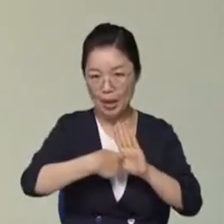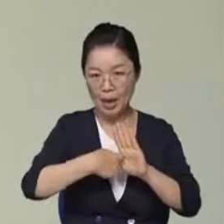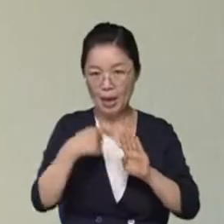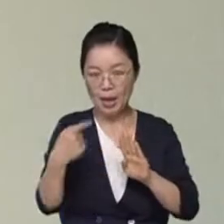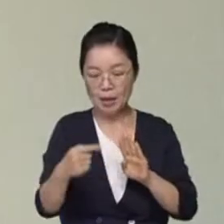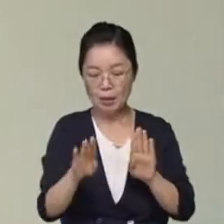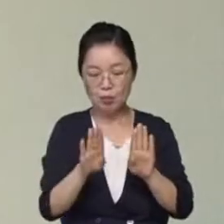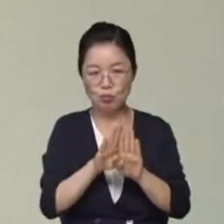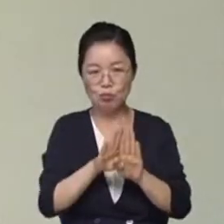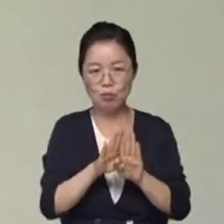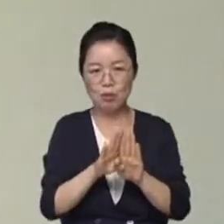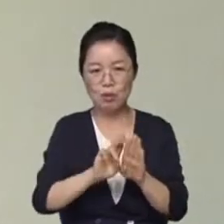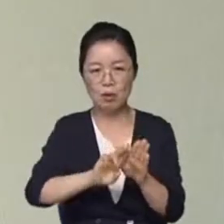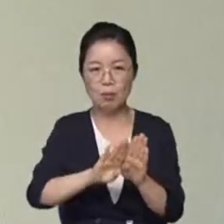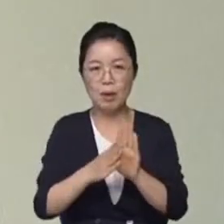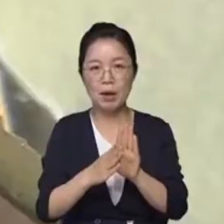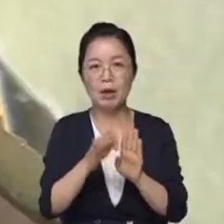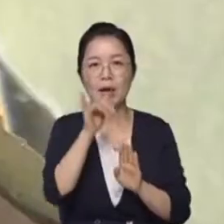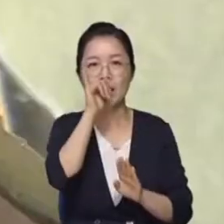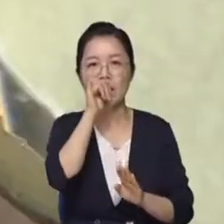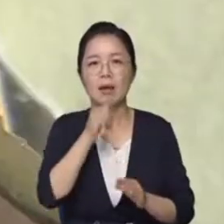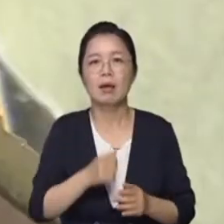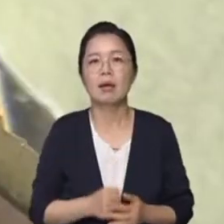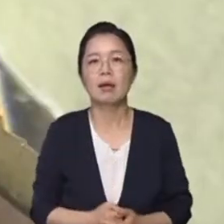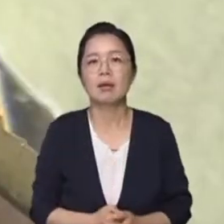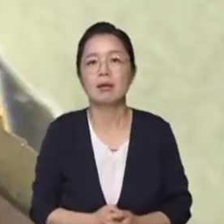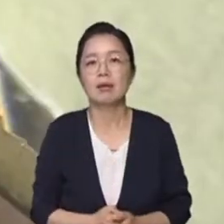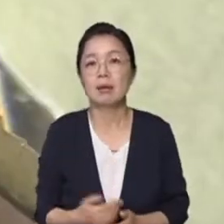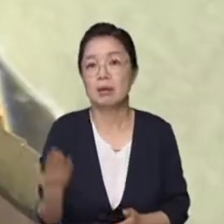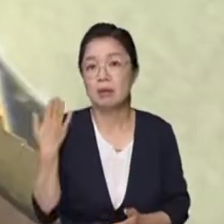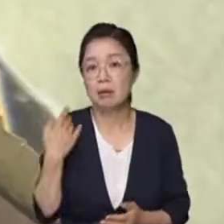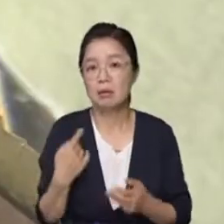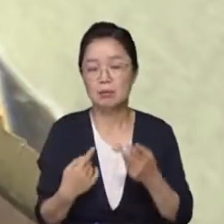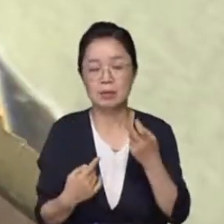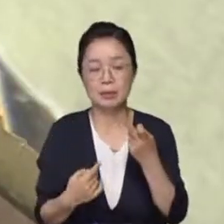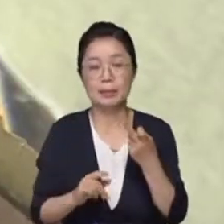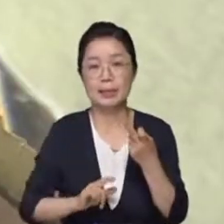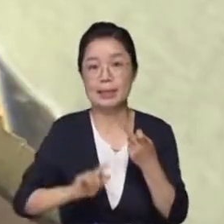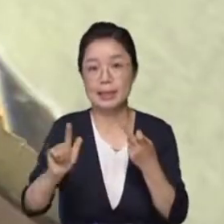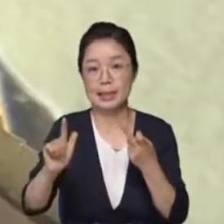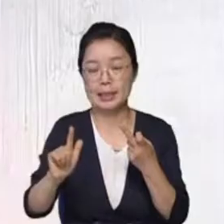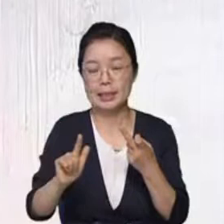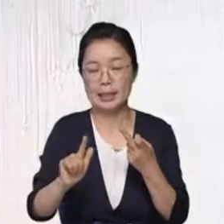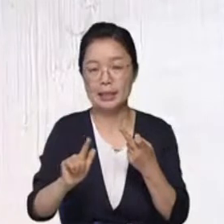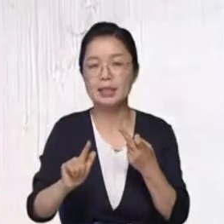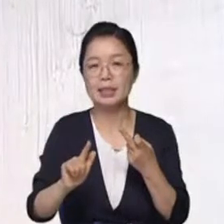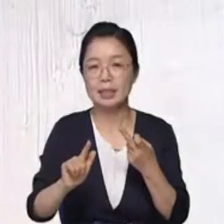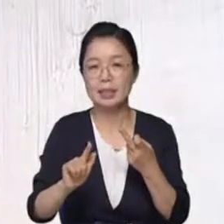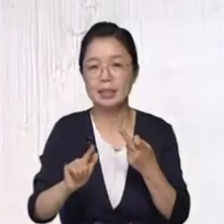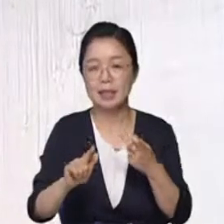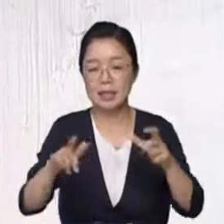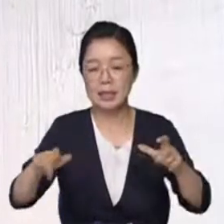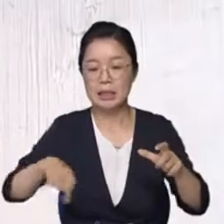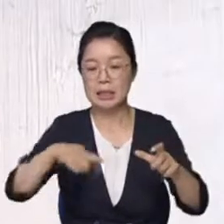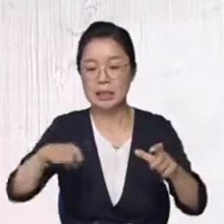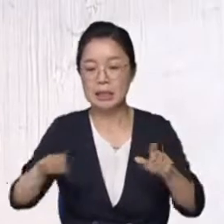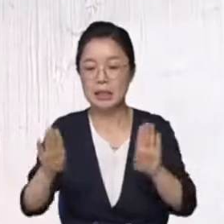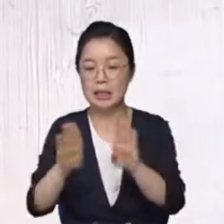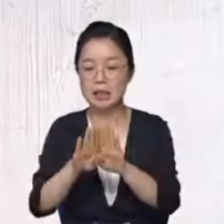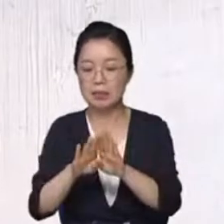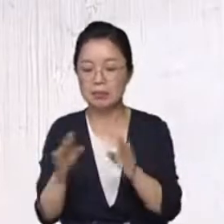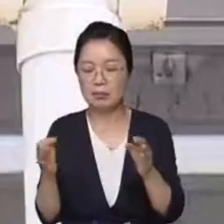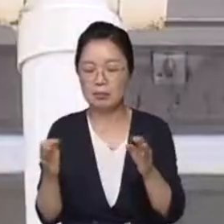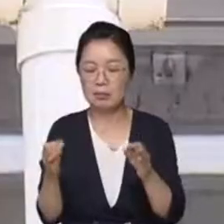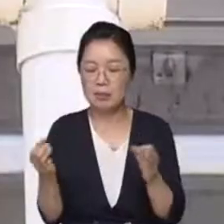이렇게 철문이 망가진 상태입니다. 지난 12일 오전 8시 반쯤 장성의 한 마을에서 집을